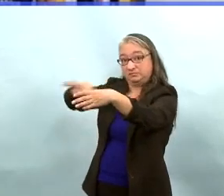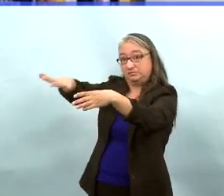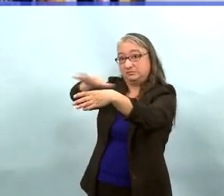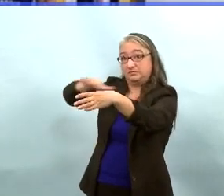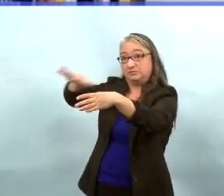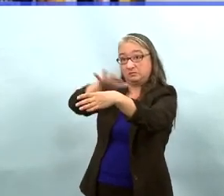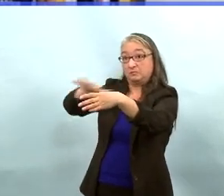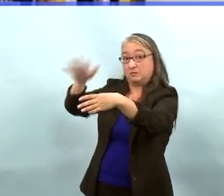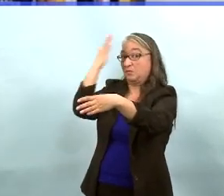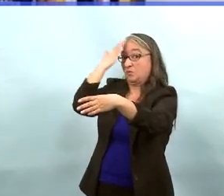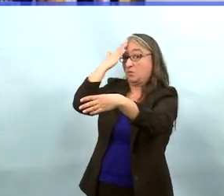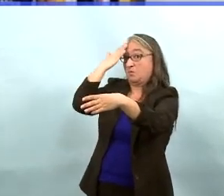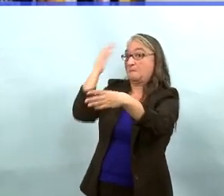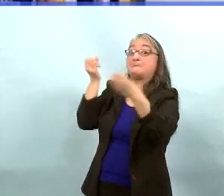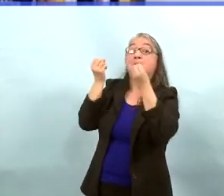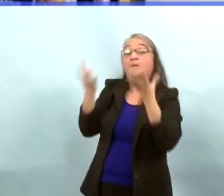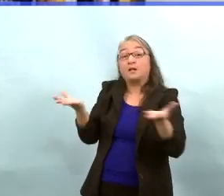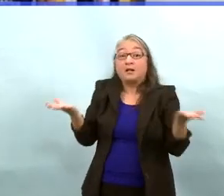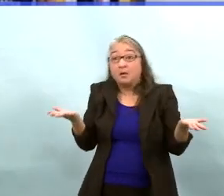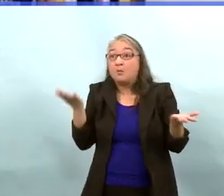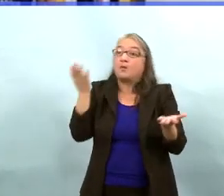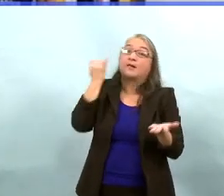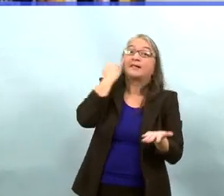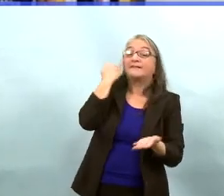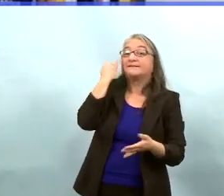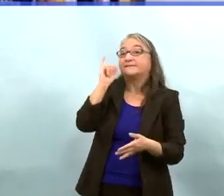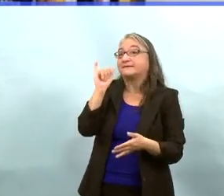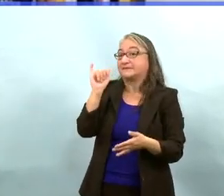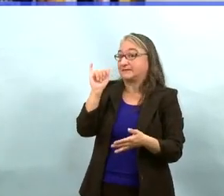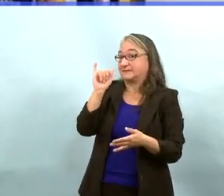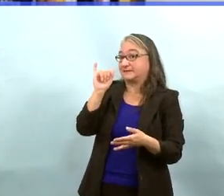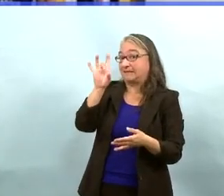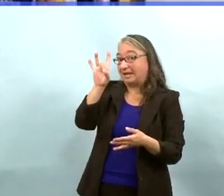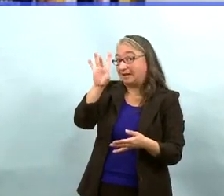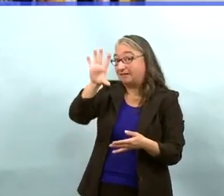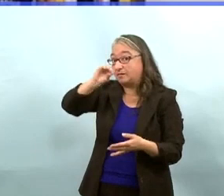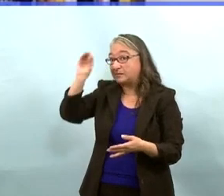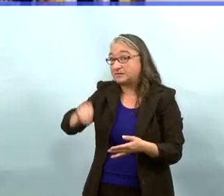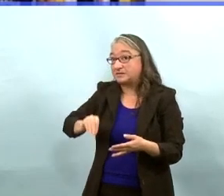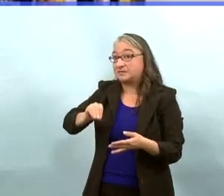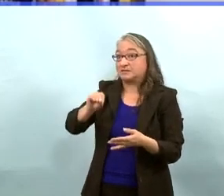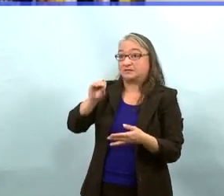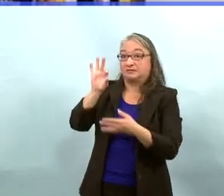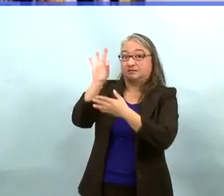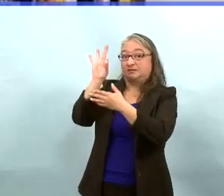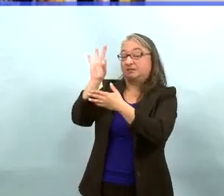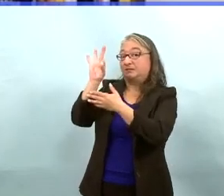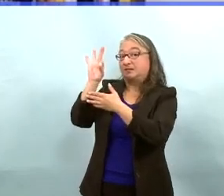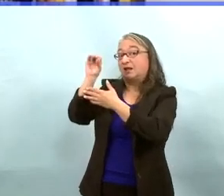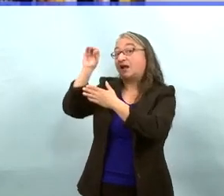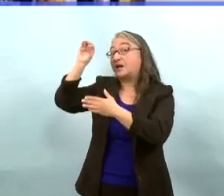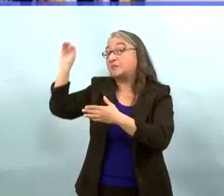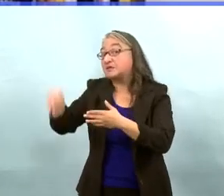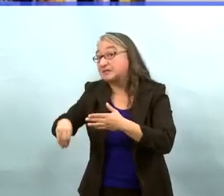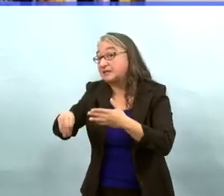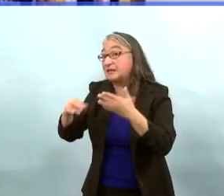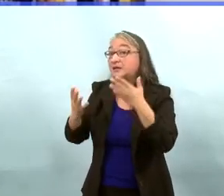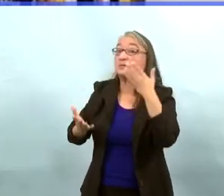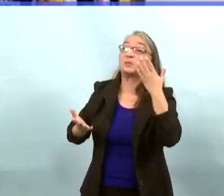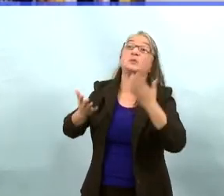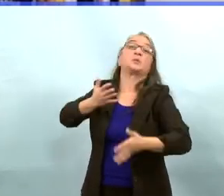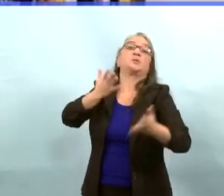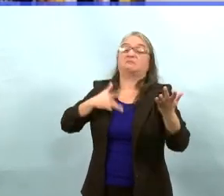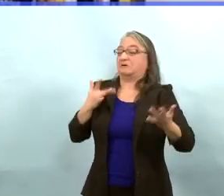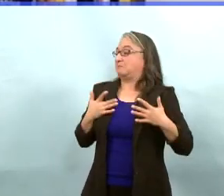d'enfants continuent à espérer qu'on va avoir un plus grand nombre de personnes vaccinées afin justement d'avoir plus